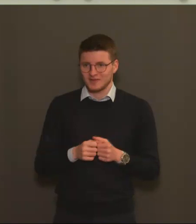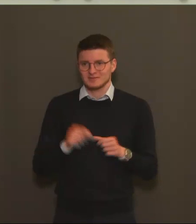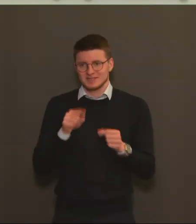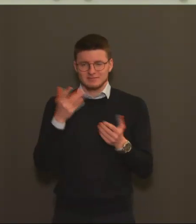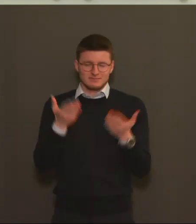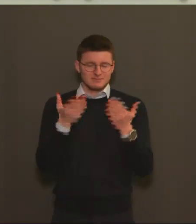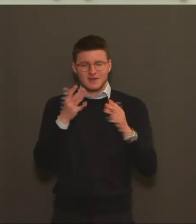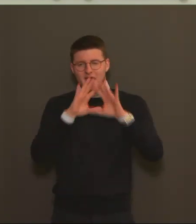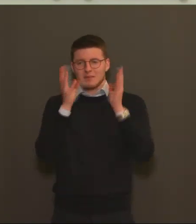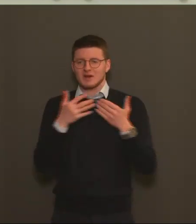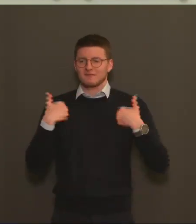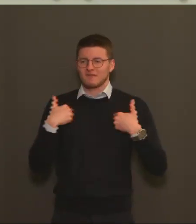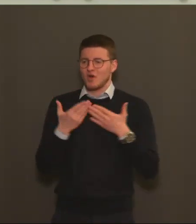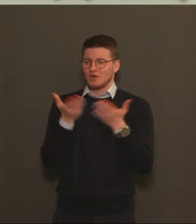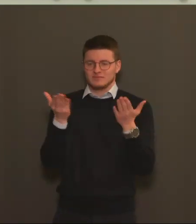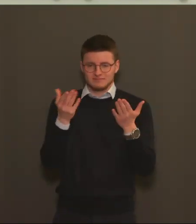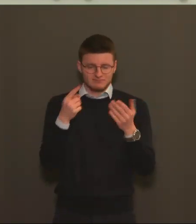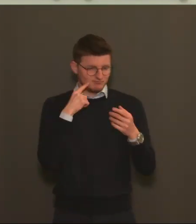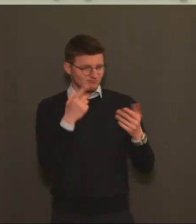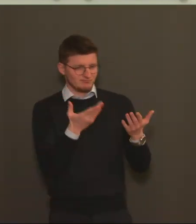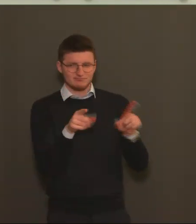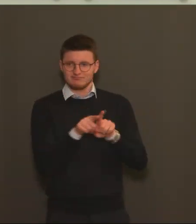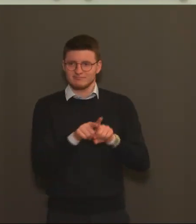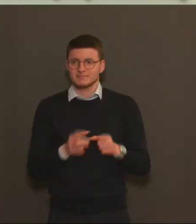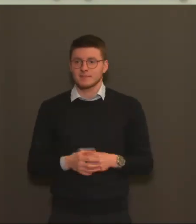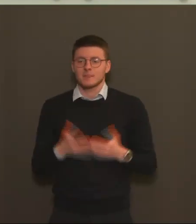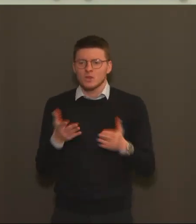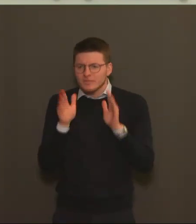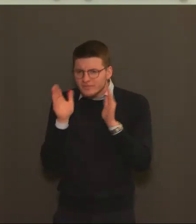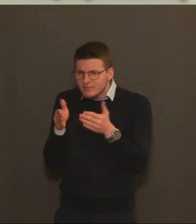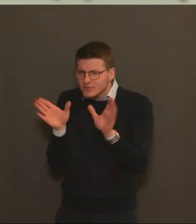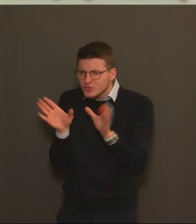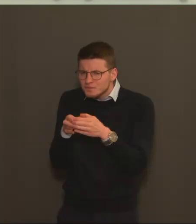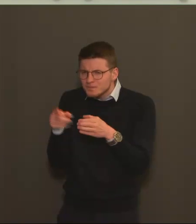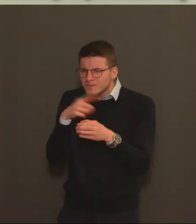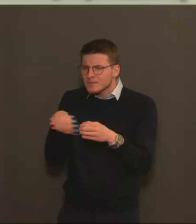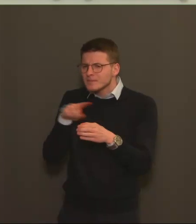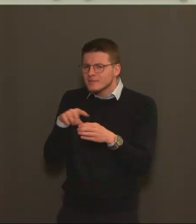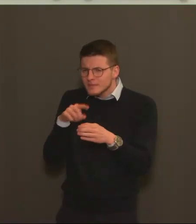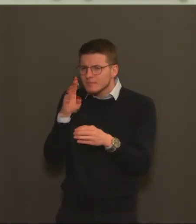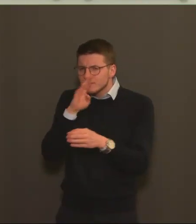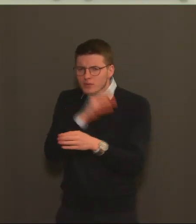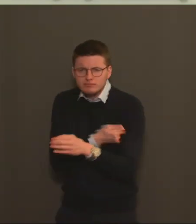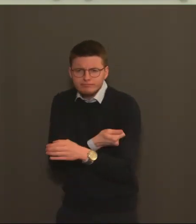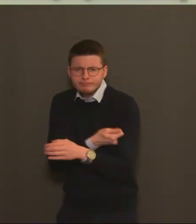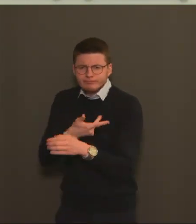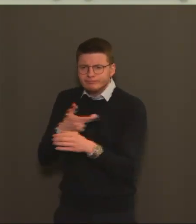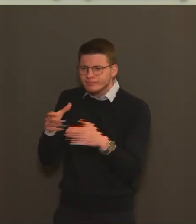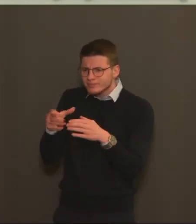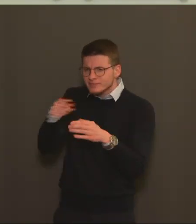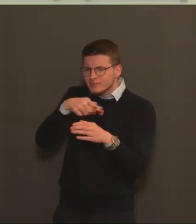Wanneer dat we specifiek kijken naar de bloeddonoren, en dat is een spiegel voor wat er gebeurt in de algemene bevolking,